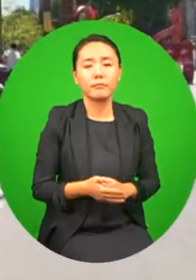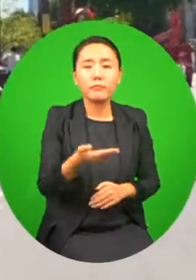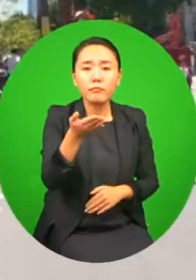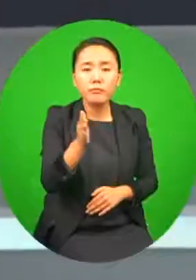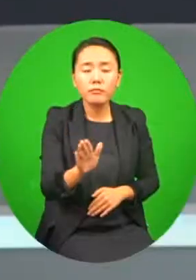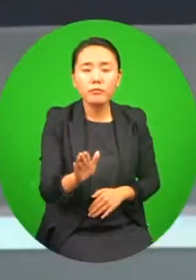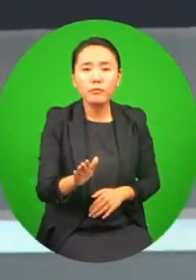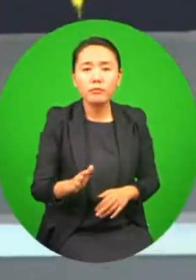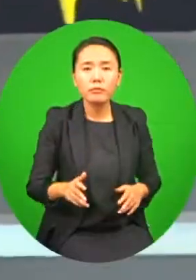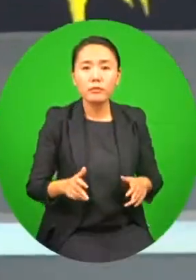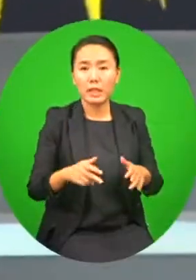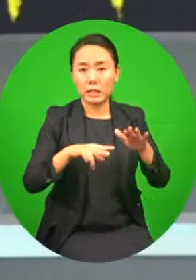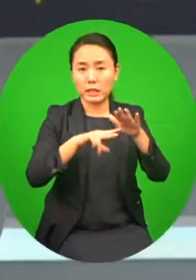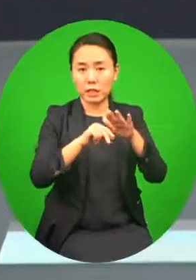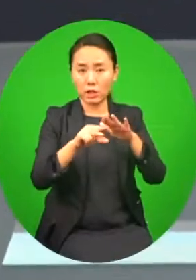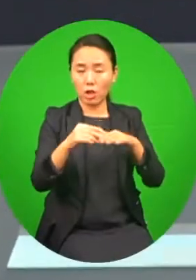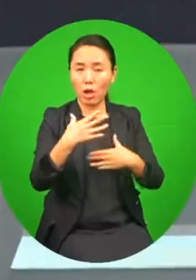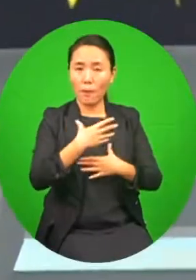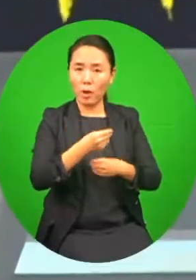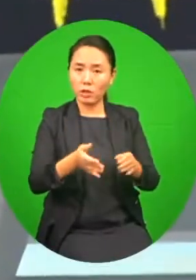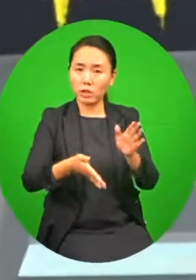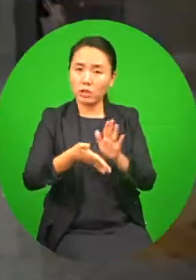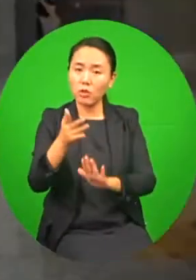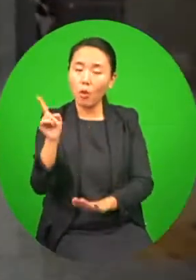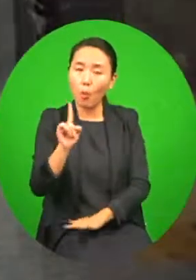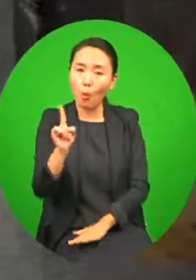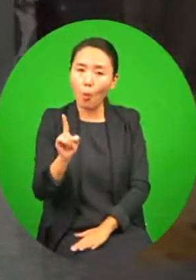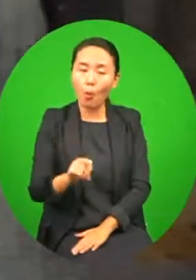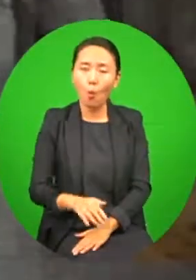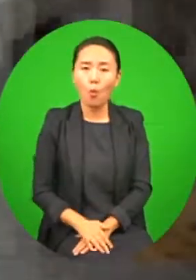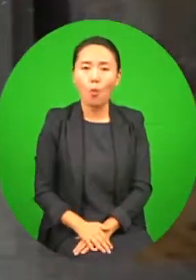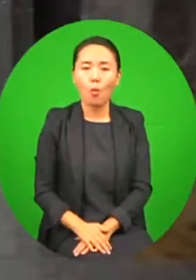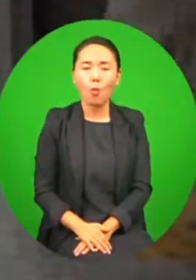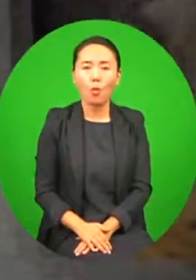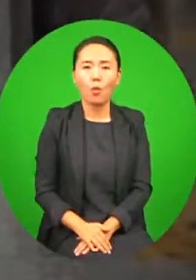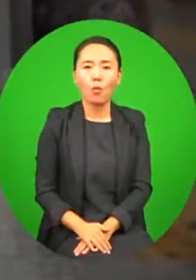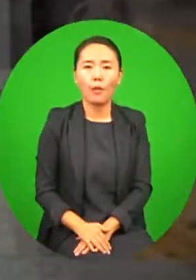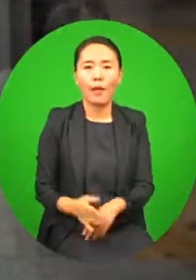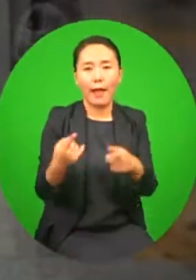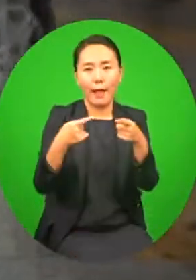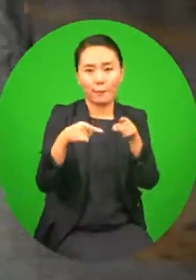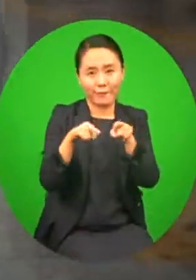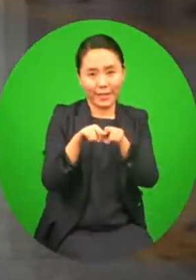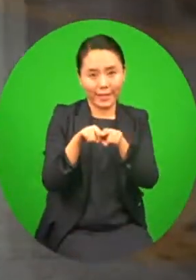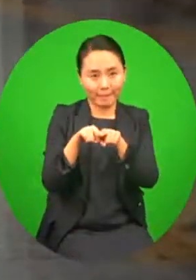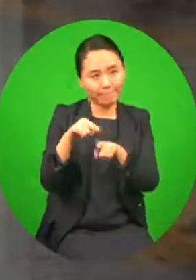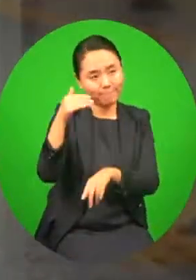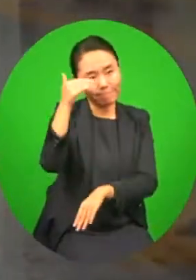그렇다면 지하철 편의시설은 어떨까요? 성미 씨와 동행해 점검해봤습니다.